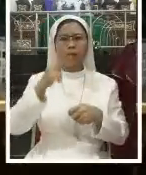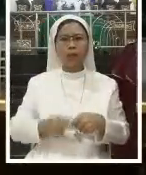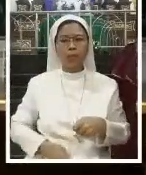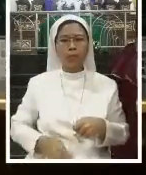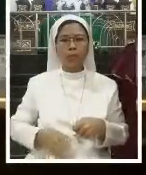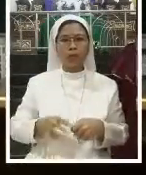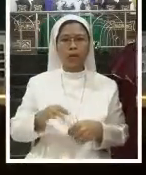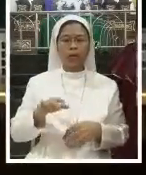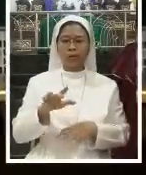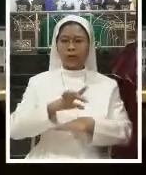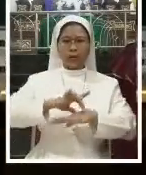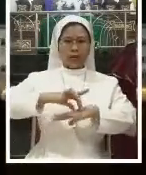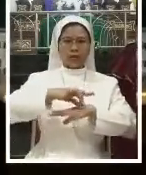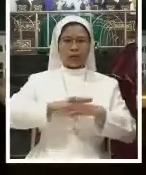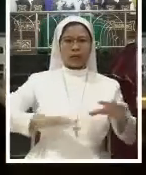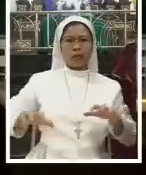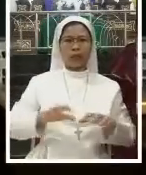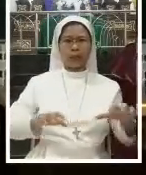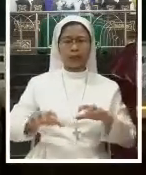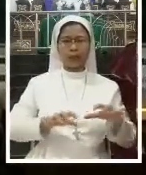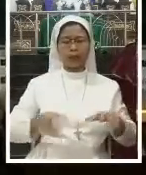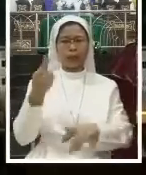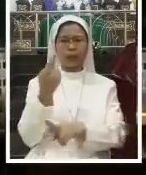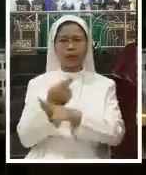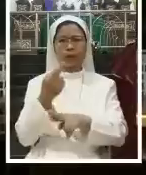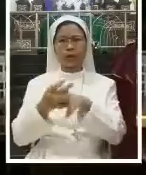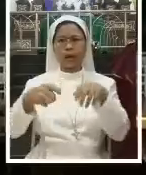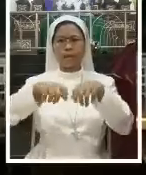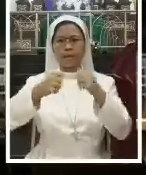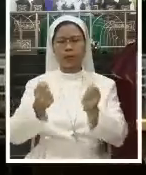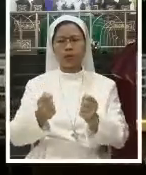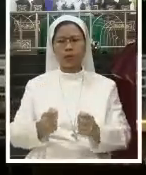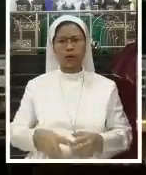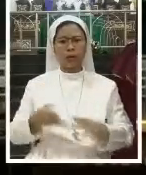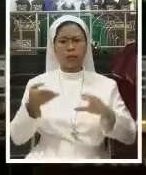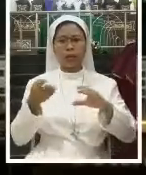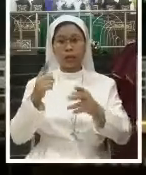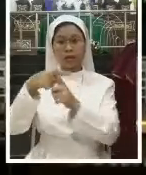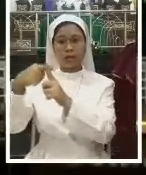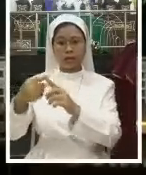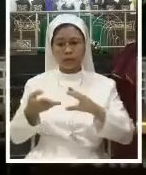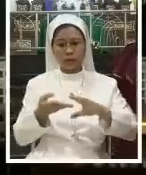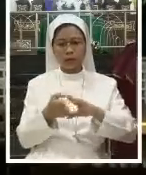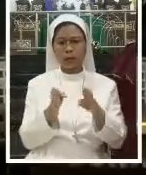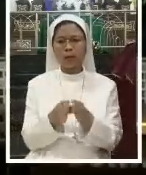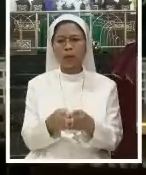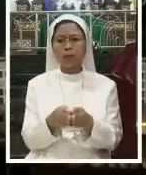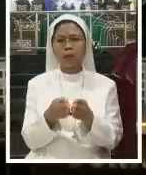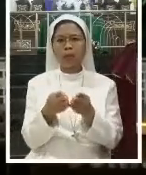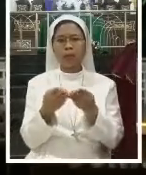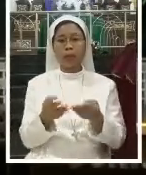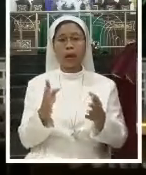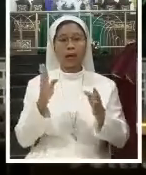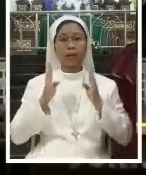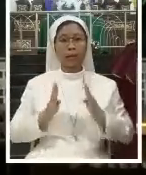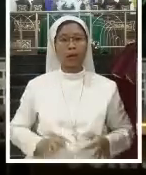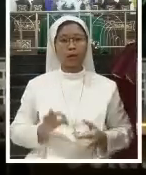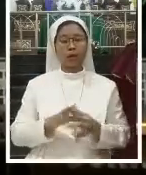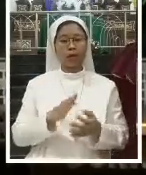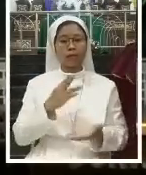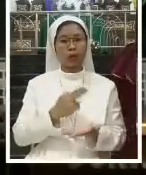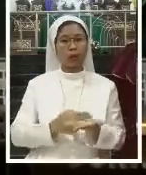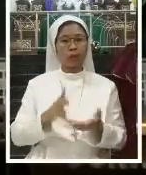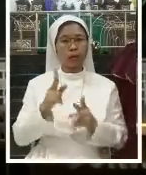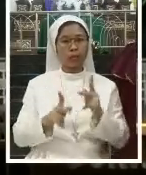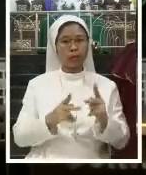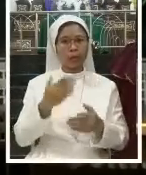naglinog, ang mga gapo nagkabaraak, ang mga lulubngan nabuksan. Asin kulnahawak kan mga banal na